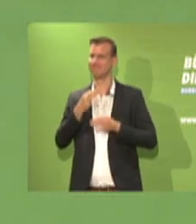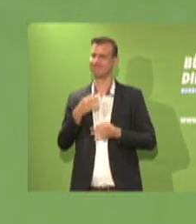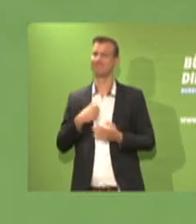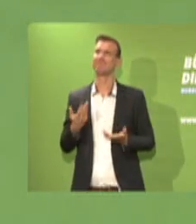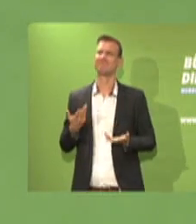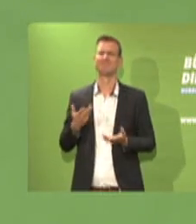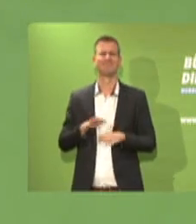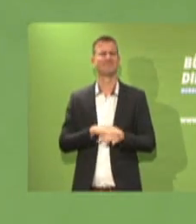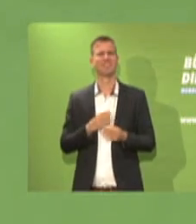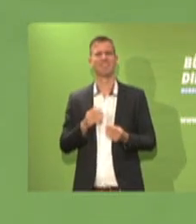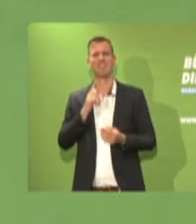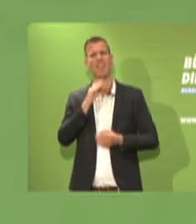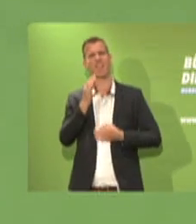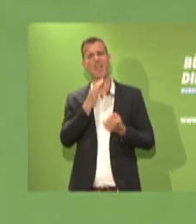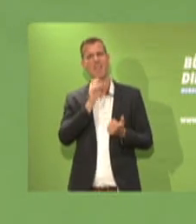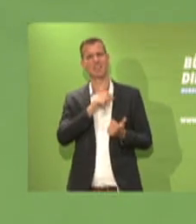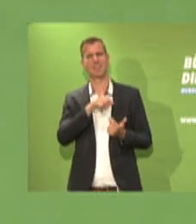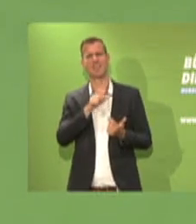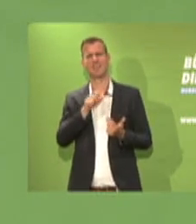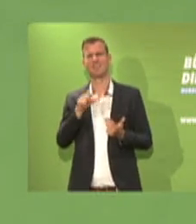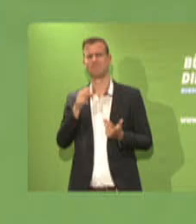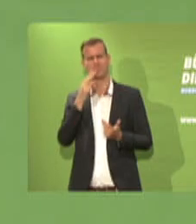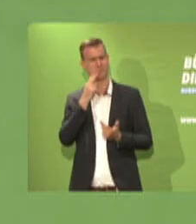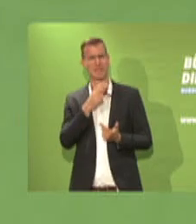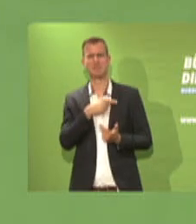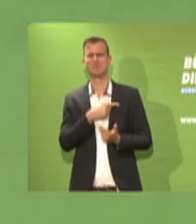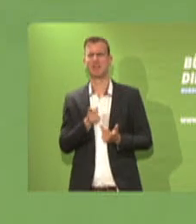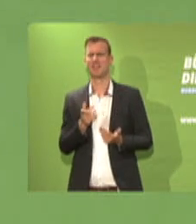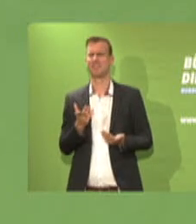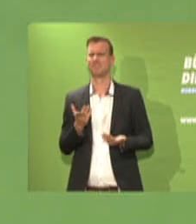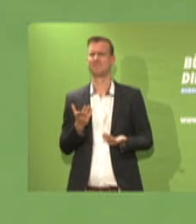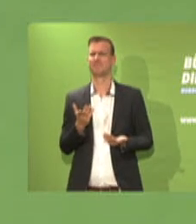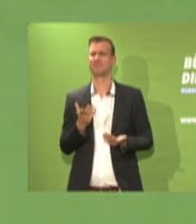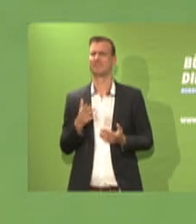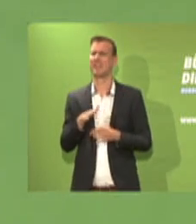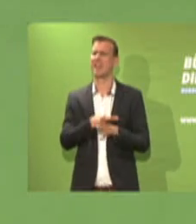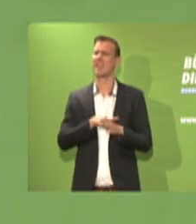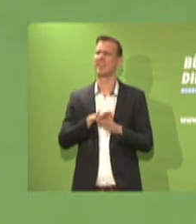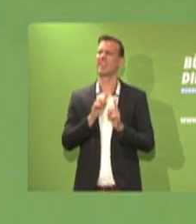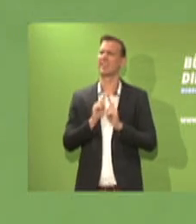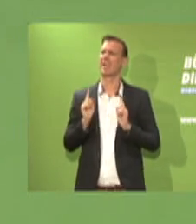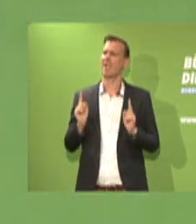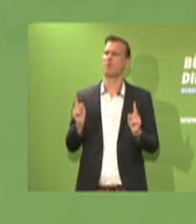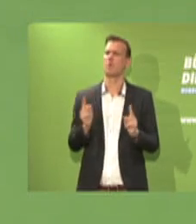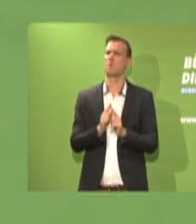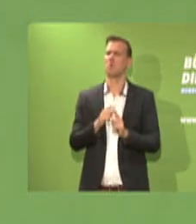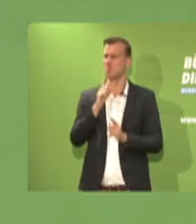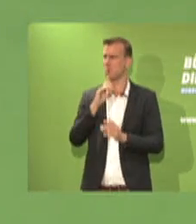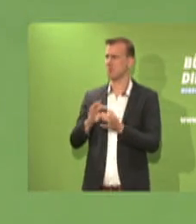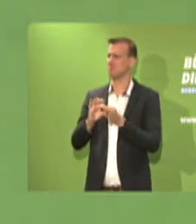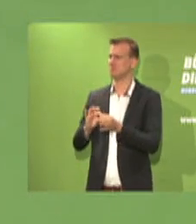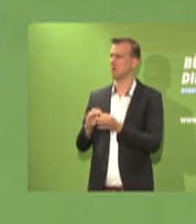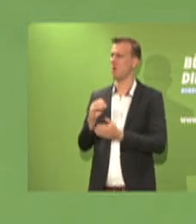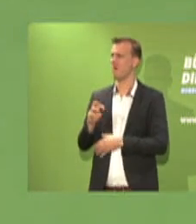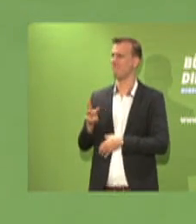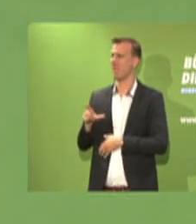zu sein, wenn man die Rednerinnen sich anguckt, dass ländlicher Raum etwas ist, was nur OWL betreffen könnte,